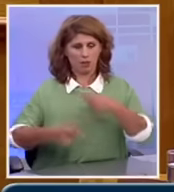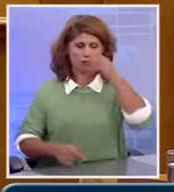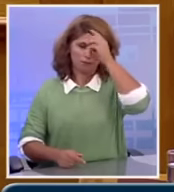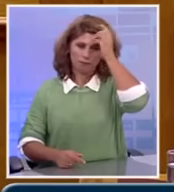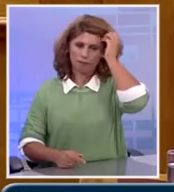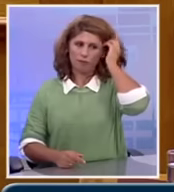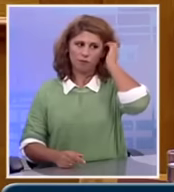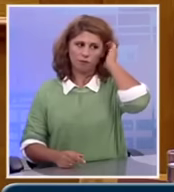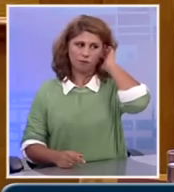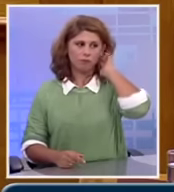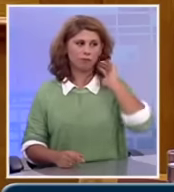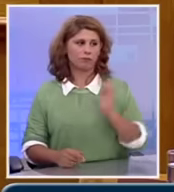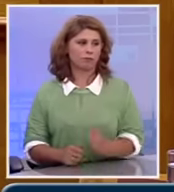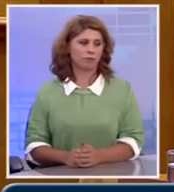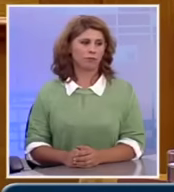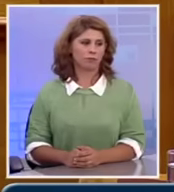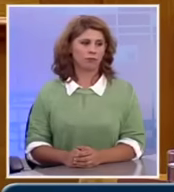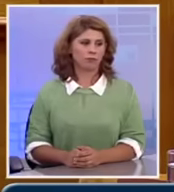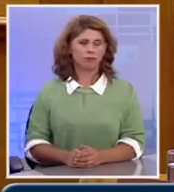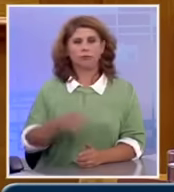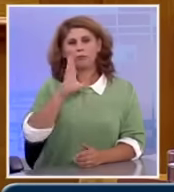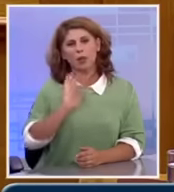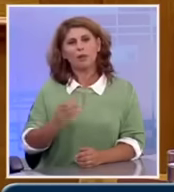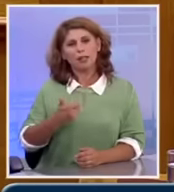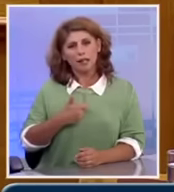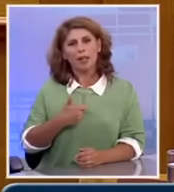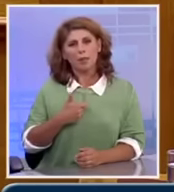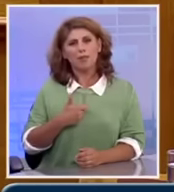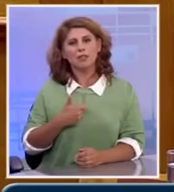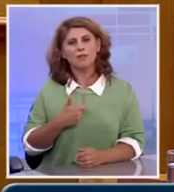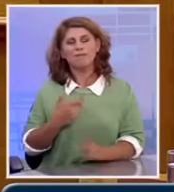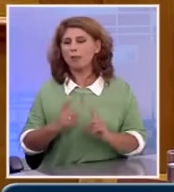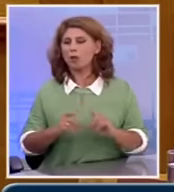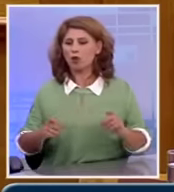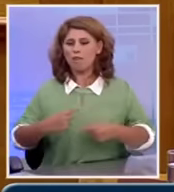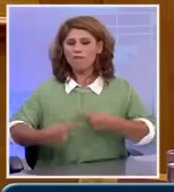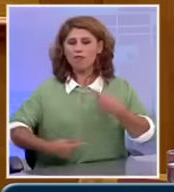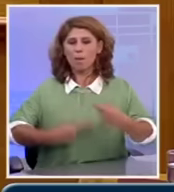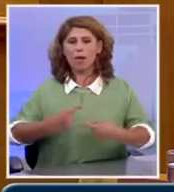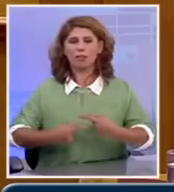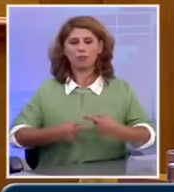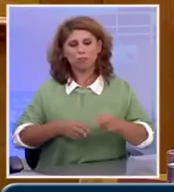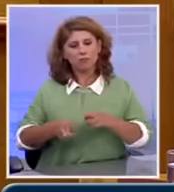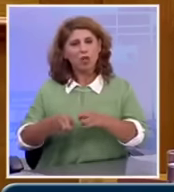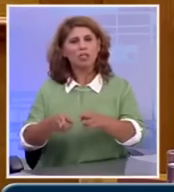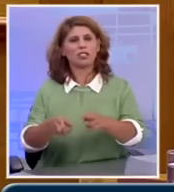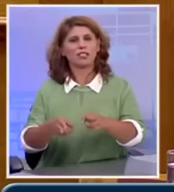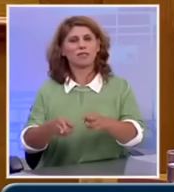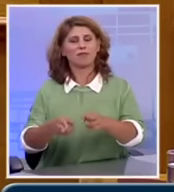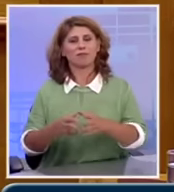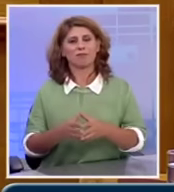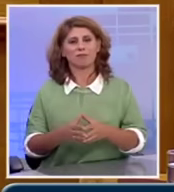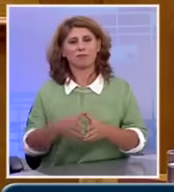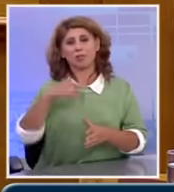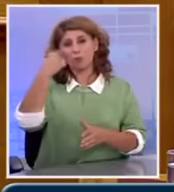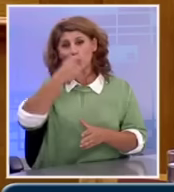πράγματι είμαστε όλοι προϊόν των βιωμάτων μας της πορείας μας και της